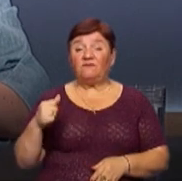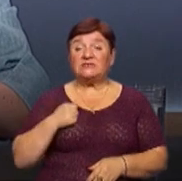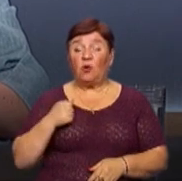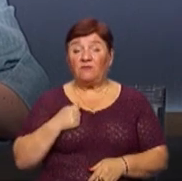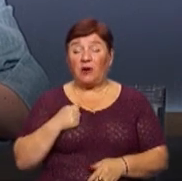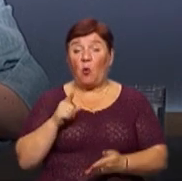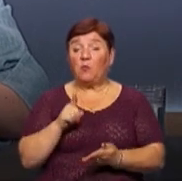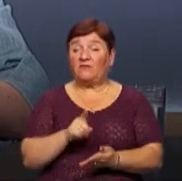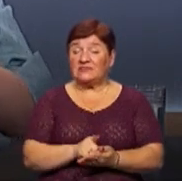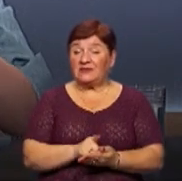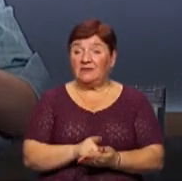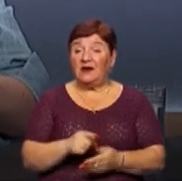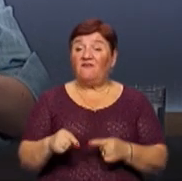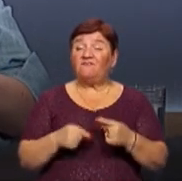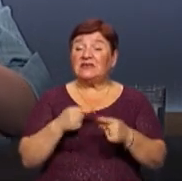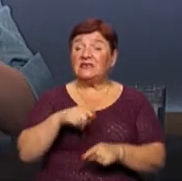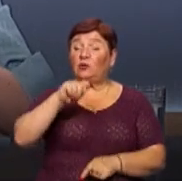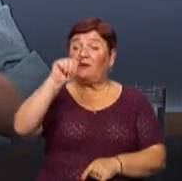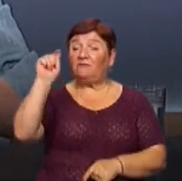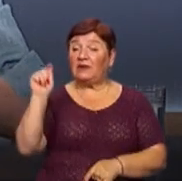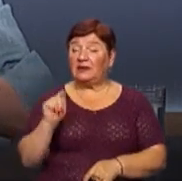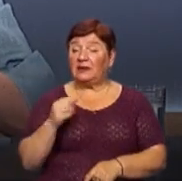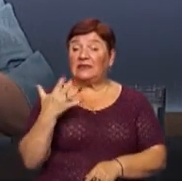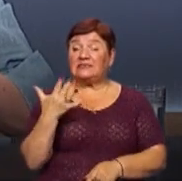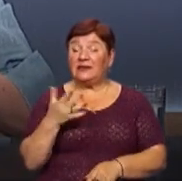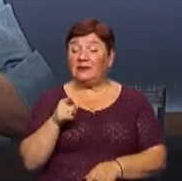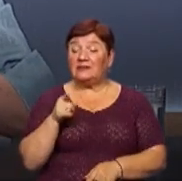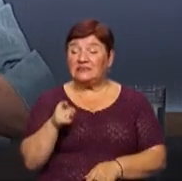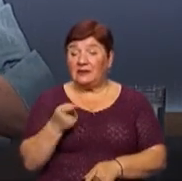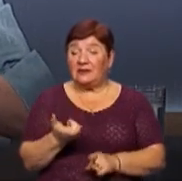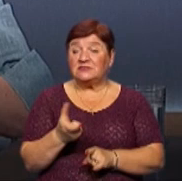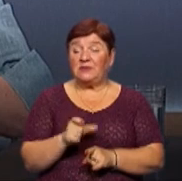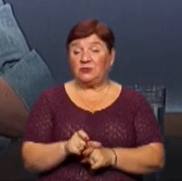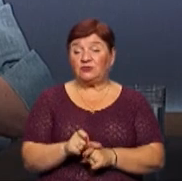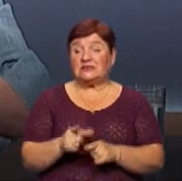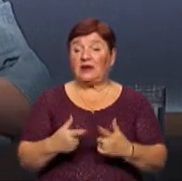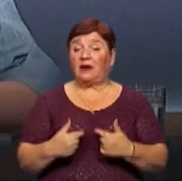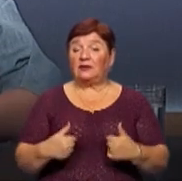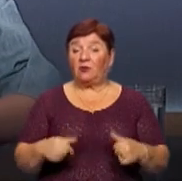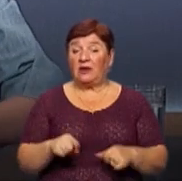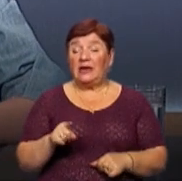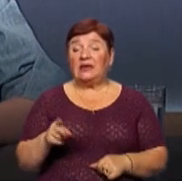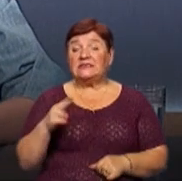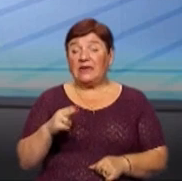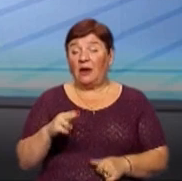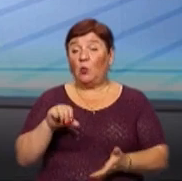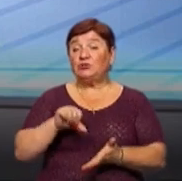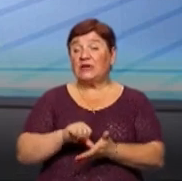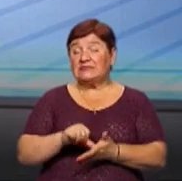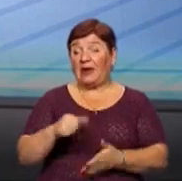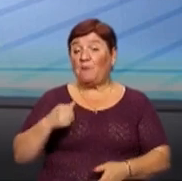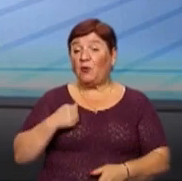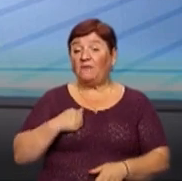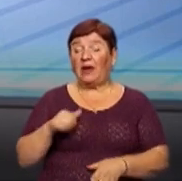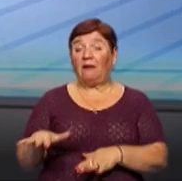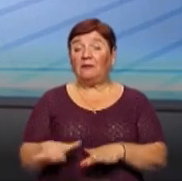військових обов'язків внаслідок війни. Наскільки збільшуються виплати цій категорії населення? Ну, це на учасники бойових дій. Так,